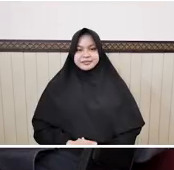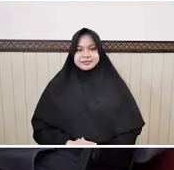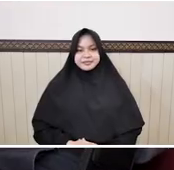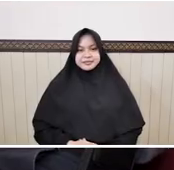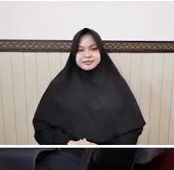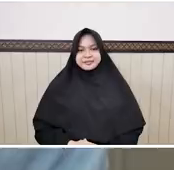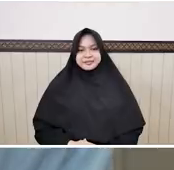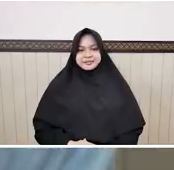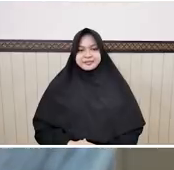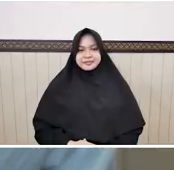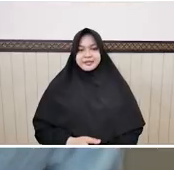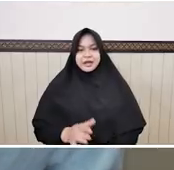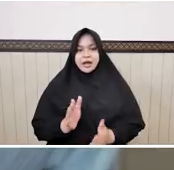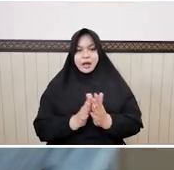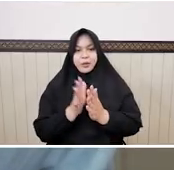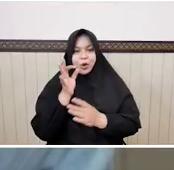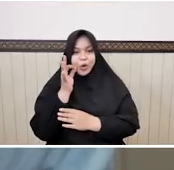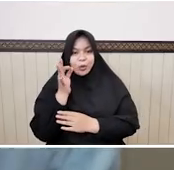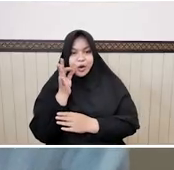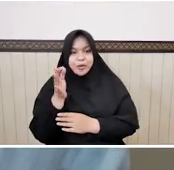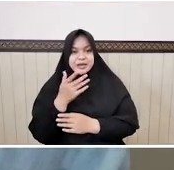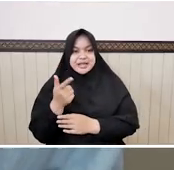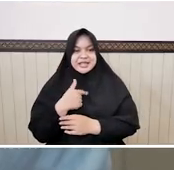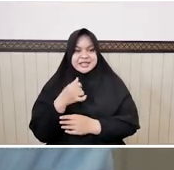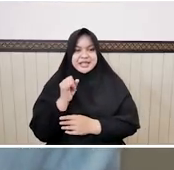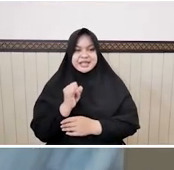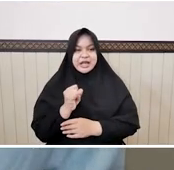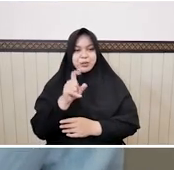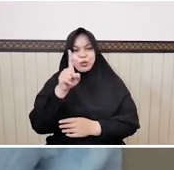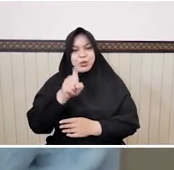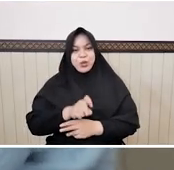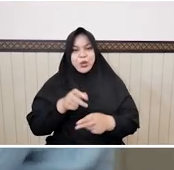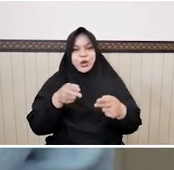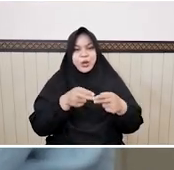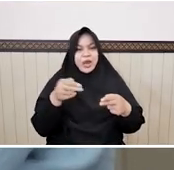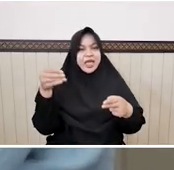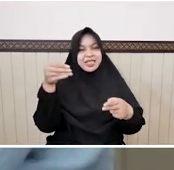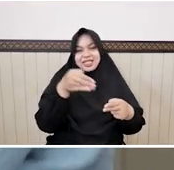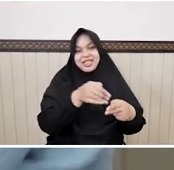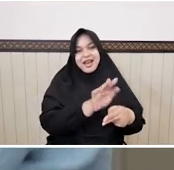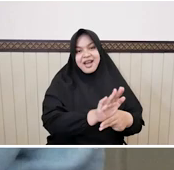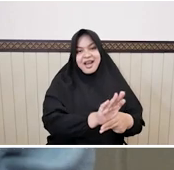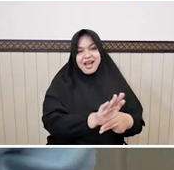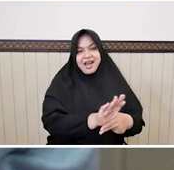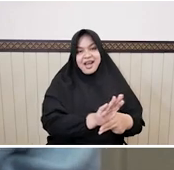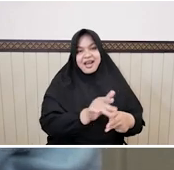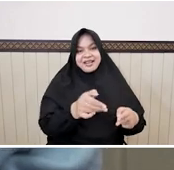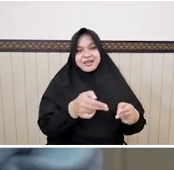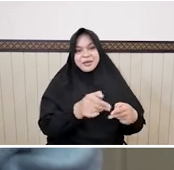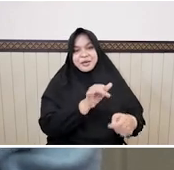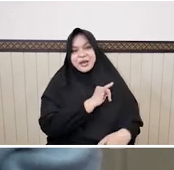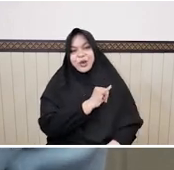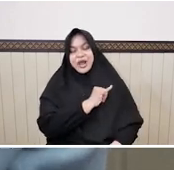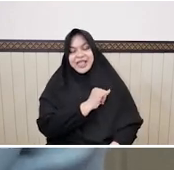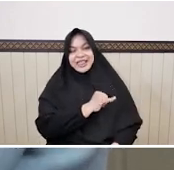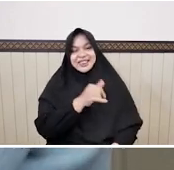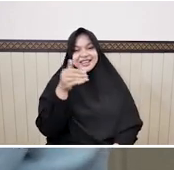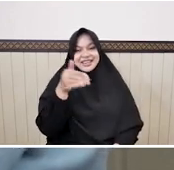betul ngomong kalau saya agak sedikit Curug butuh ke kamar kecil betul